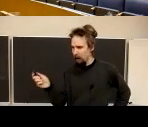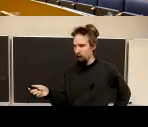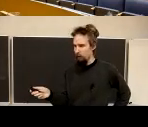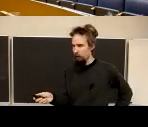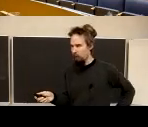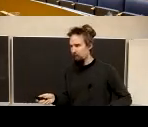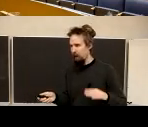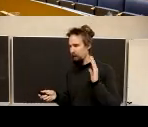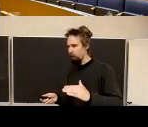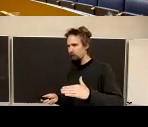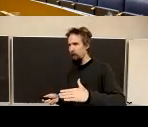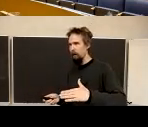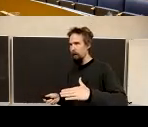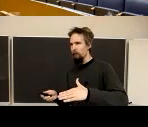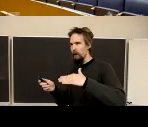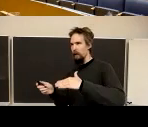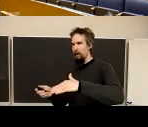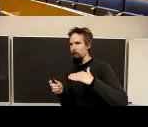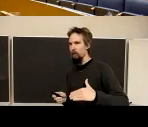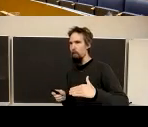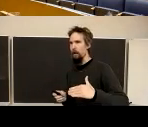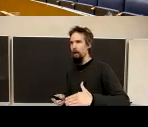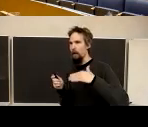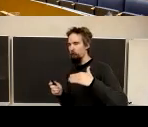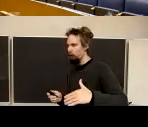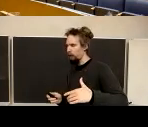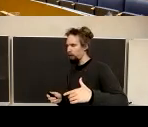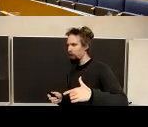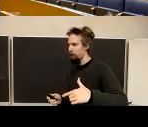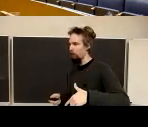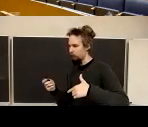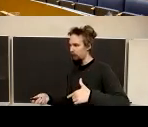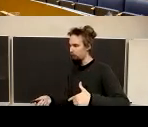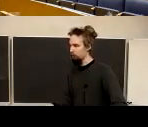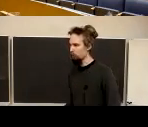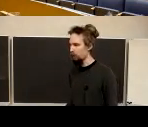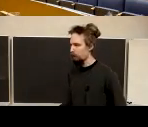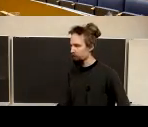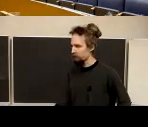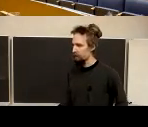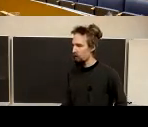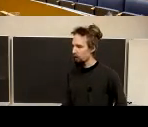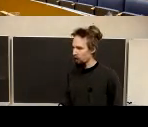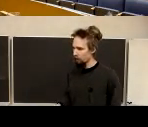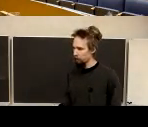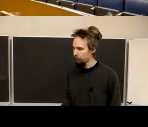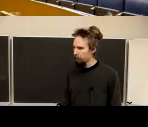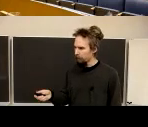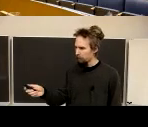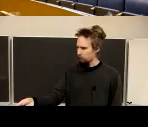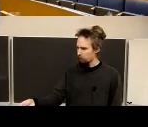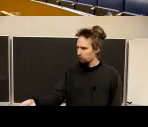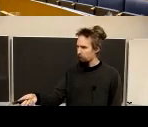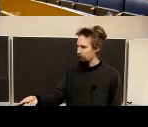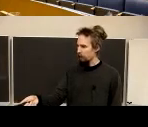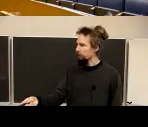ehkä haluan mennä vähän niin kuin tavallaan vielä perustavammille tasoille, jotka on tavallaan uskomusten ja asenteiden alla.